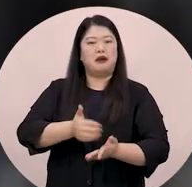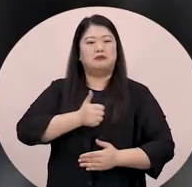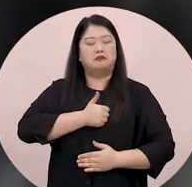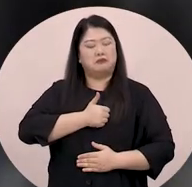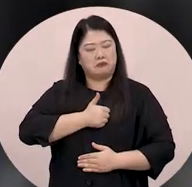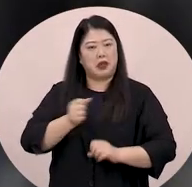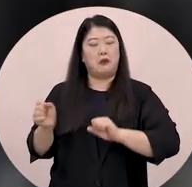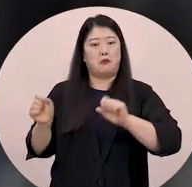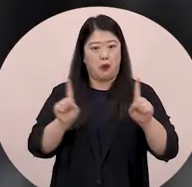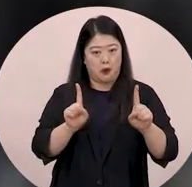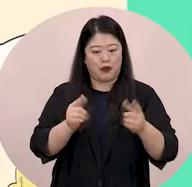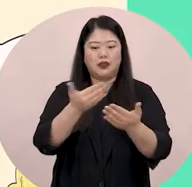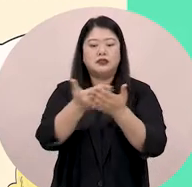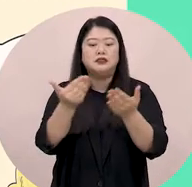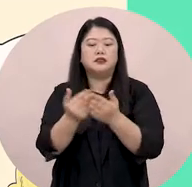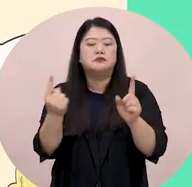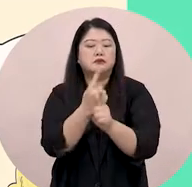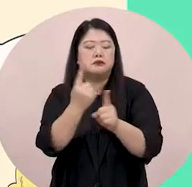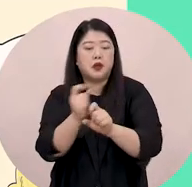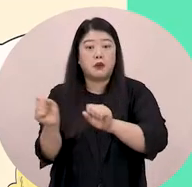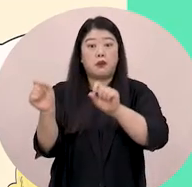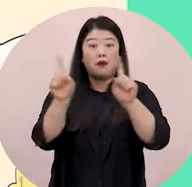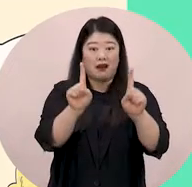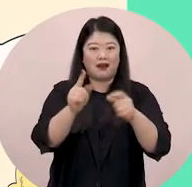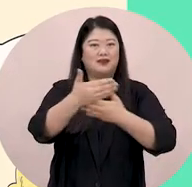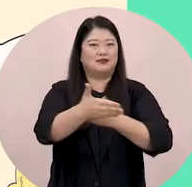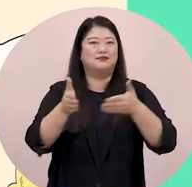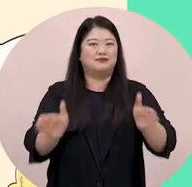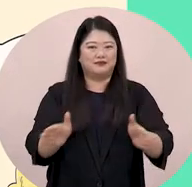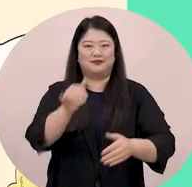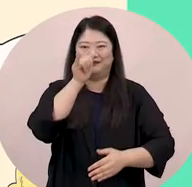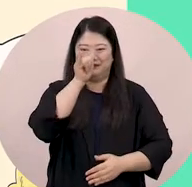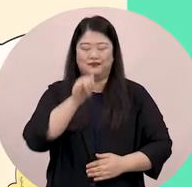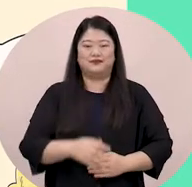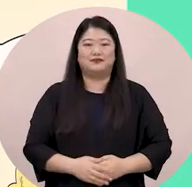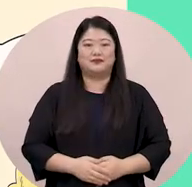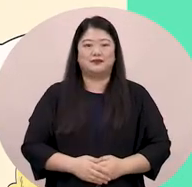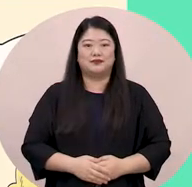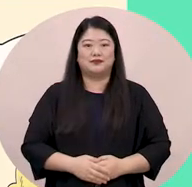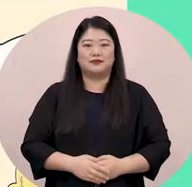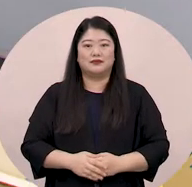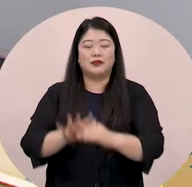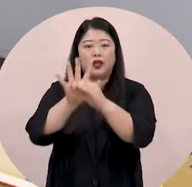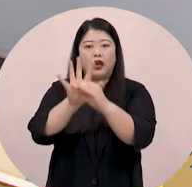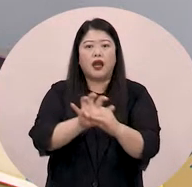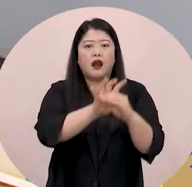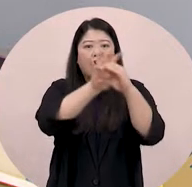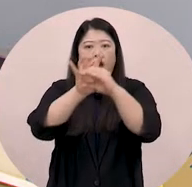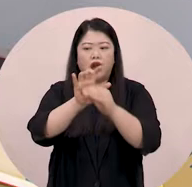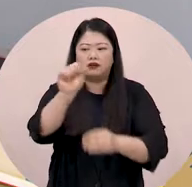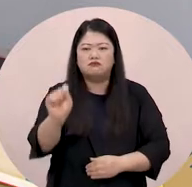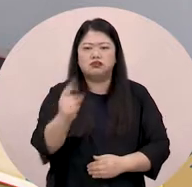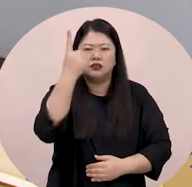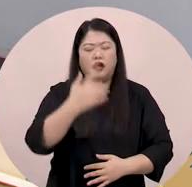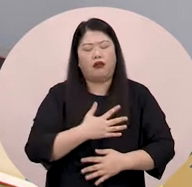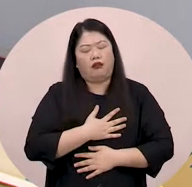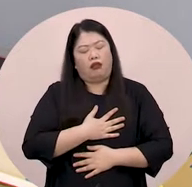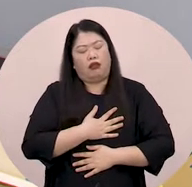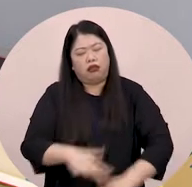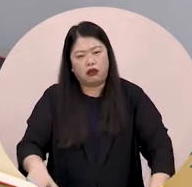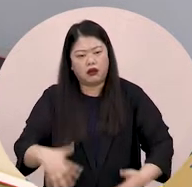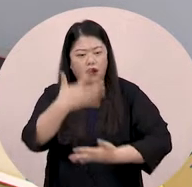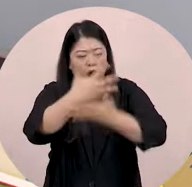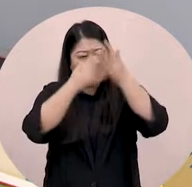통한 자신감 쳤기 그림으로 치유 바퀴 등의 강좌가 준비되어 있습니다 코로나 1 고로 지친 국민들을 위해